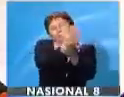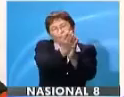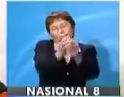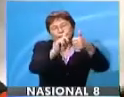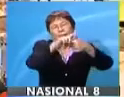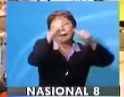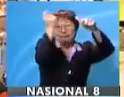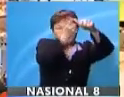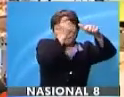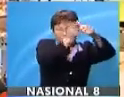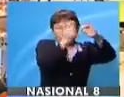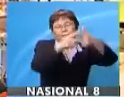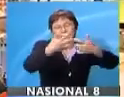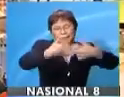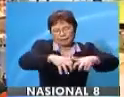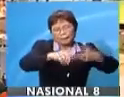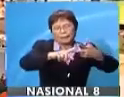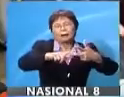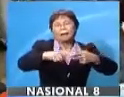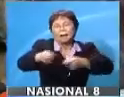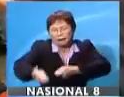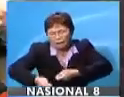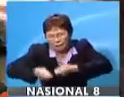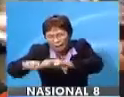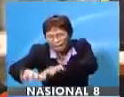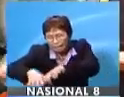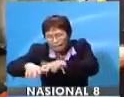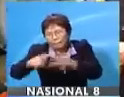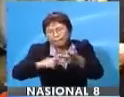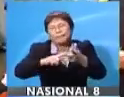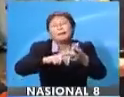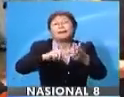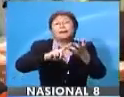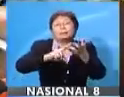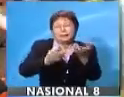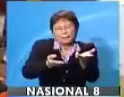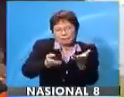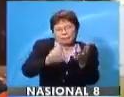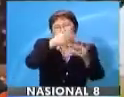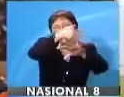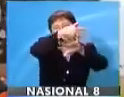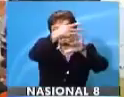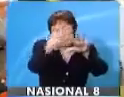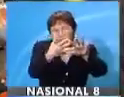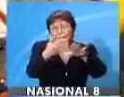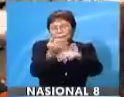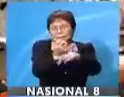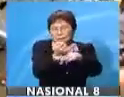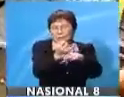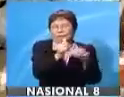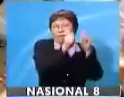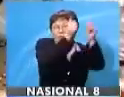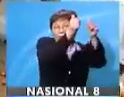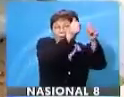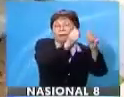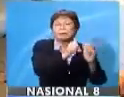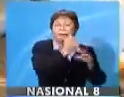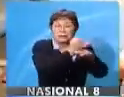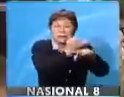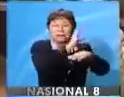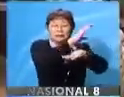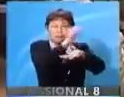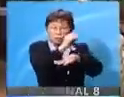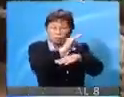iaitu pembinaan, perkilangan, perladangan, pertanian dan perkhidmatan. Namun pihak industri perlu mendahulukan pekerja tempatan